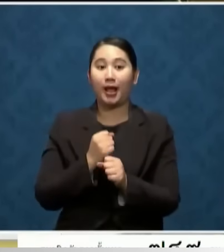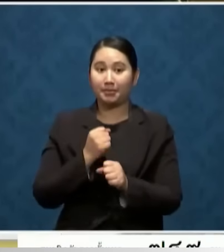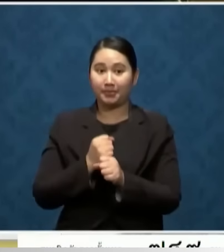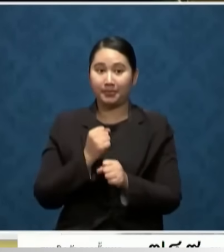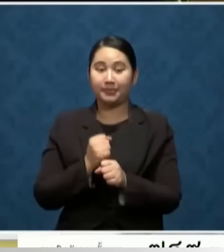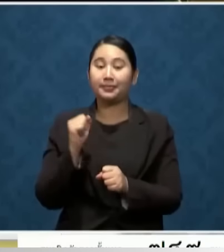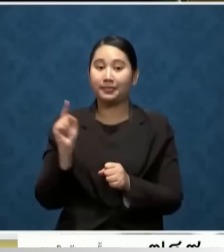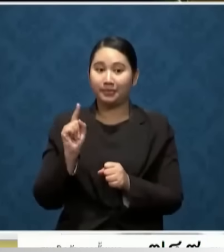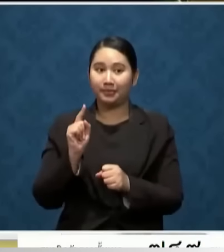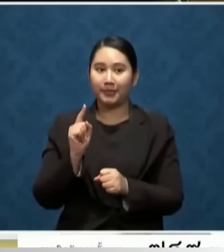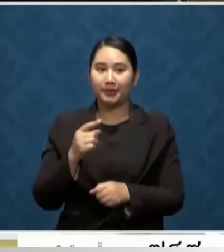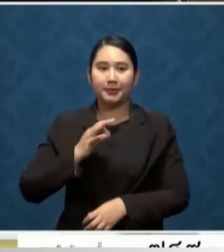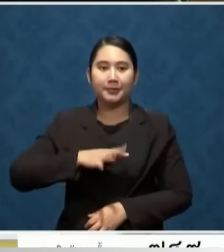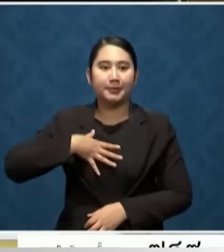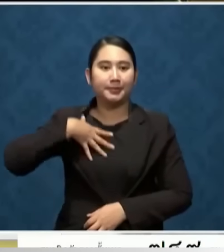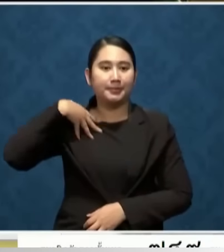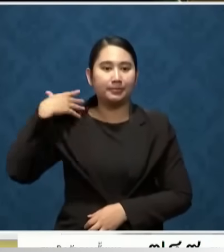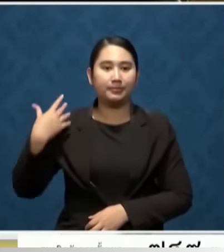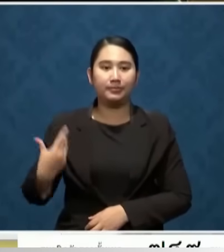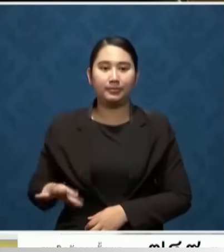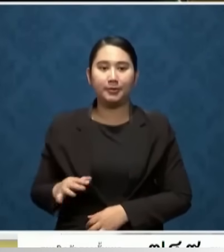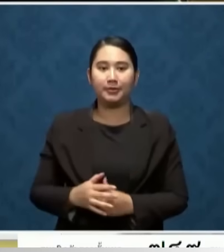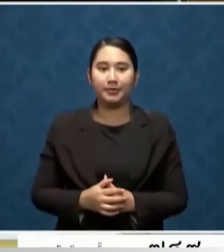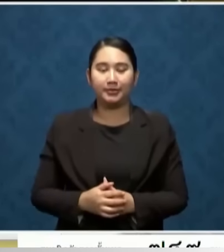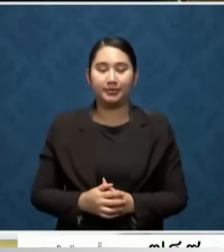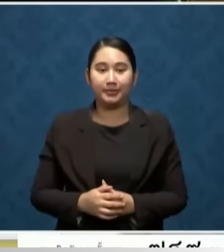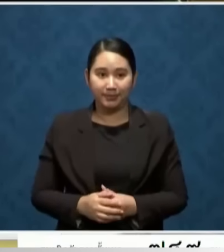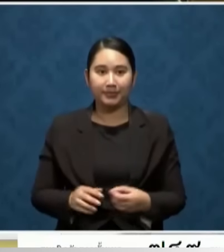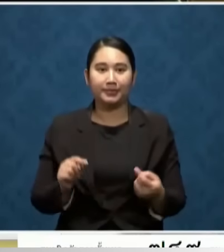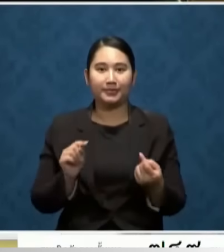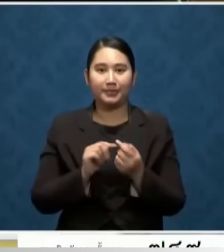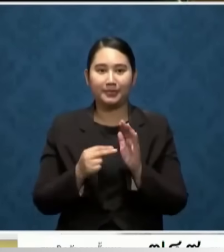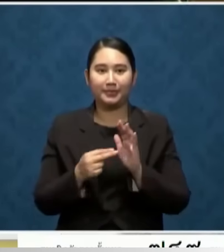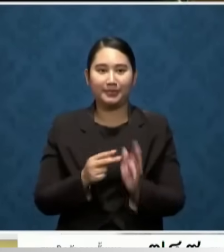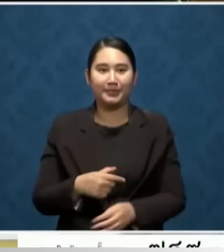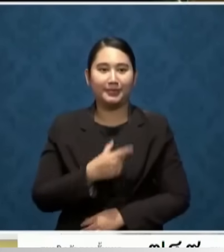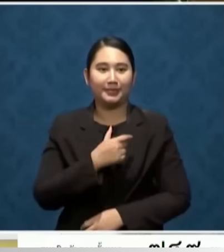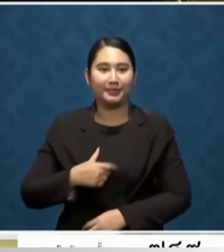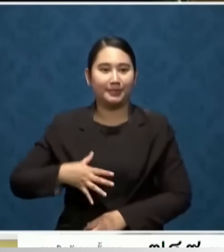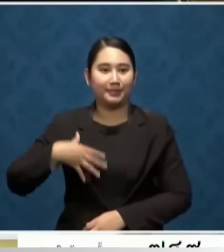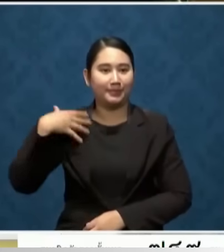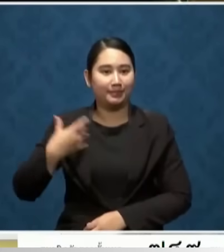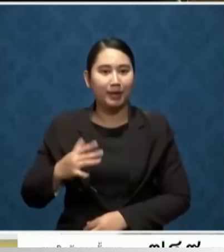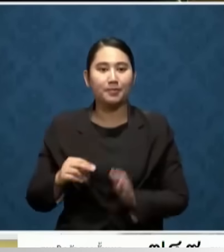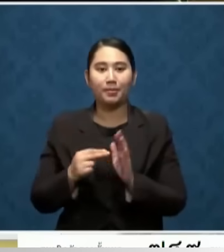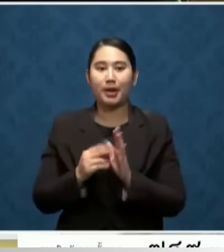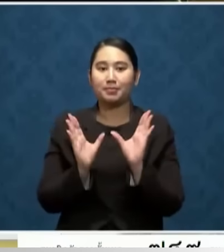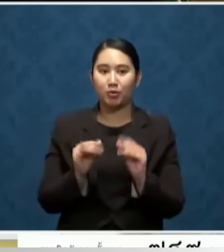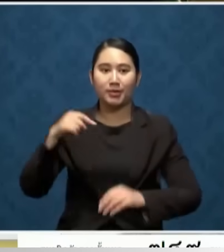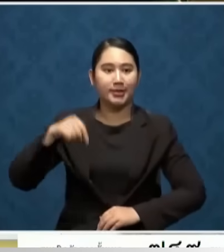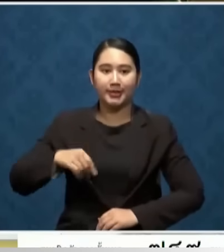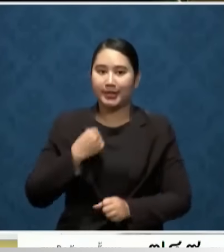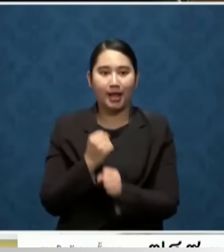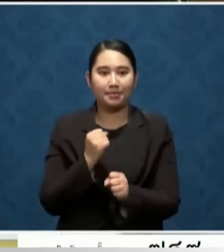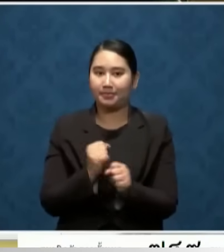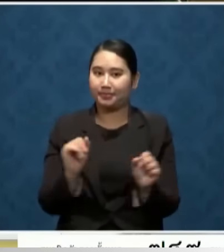ย่อมเป็นที่ระคายเคืองต่อเบื้องยุคลบาทเป็นสิ่งที่สภาแห่งนี้มิบังควรที่จะกระทำเป็นอย่าง